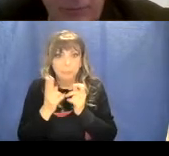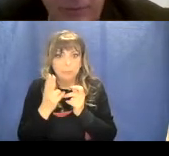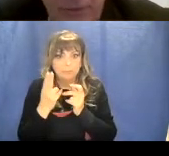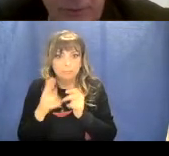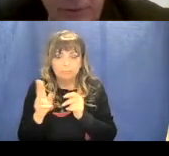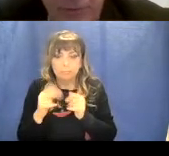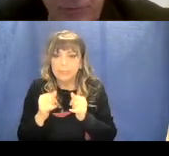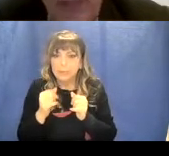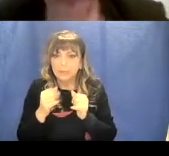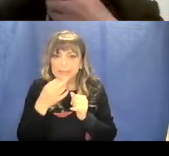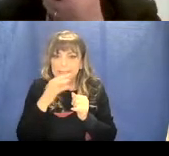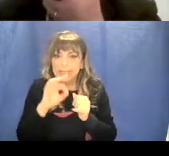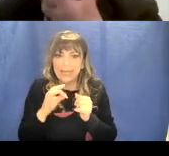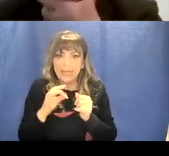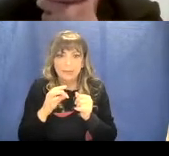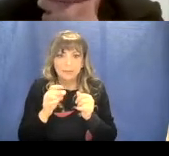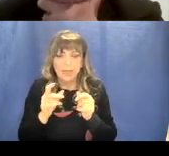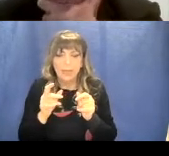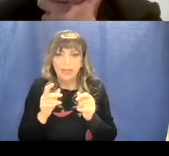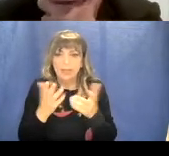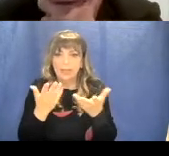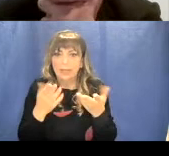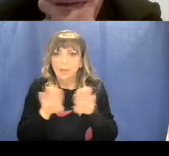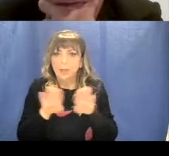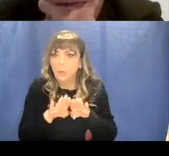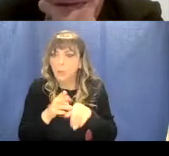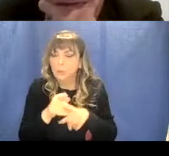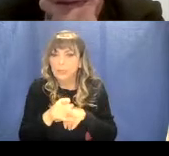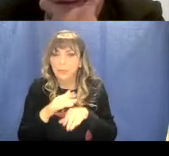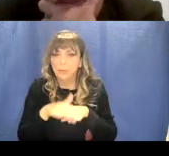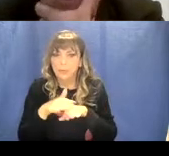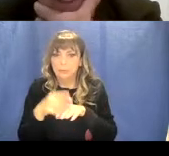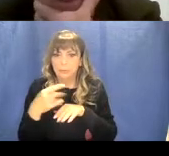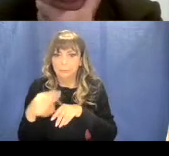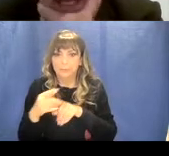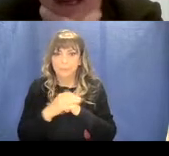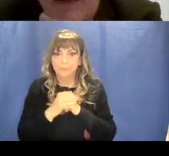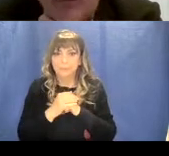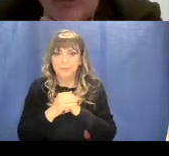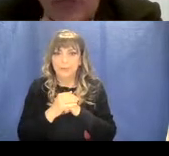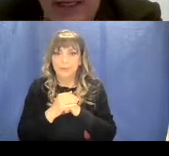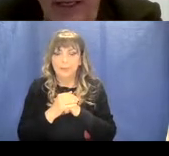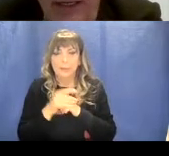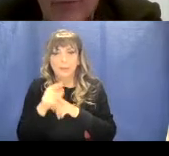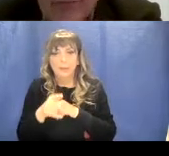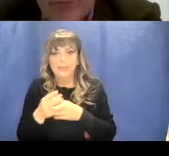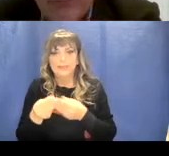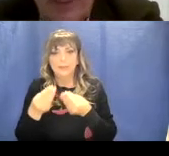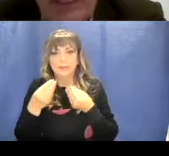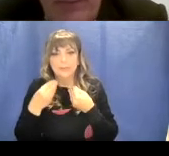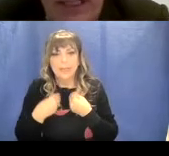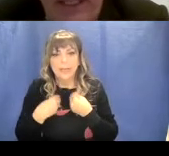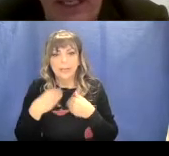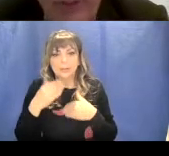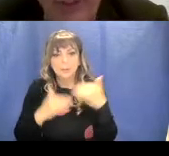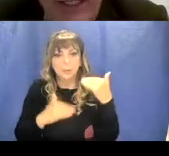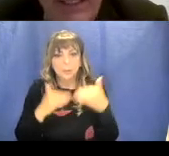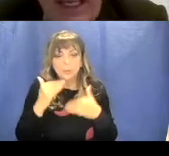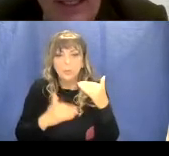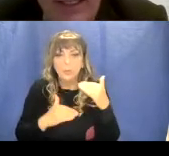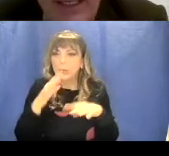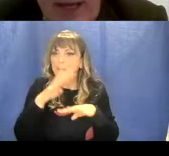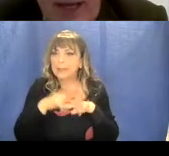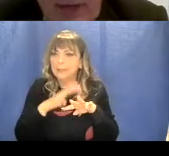usando nessuna di queste due ecco questo da una struttura matematica molto